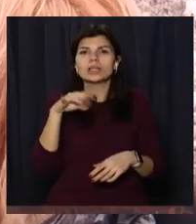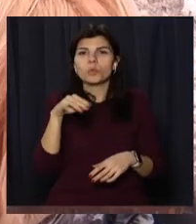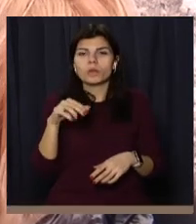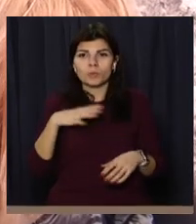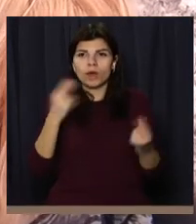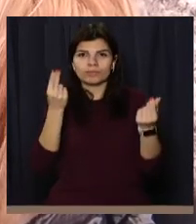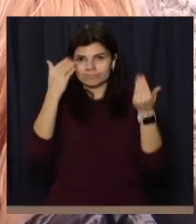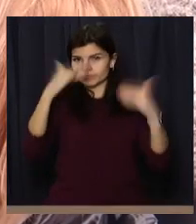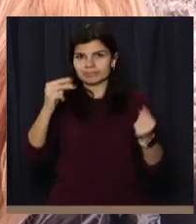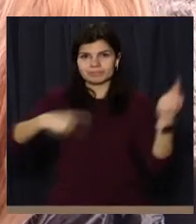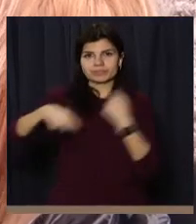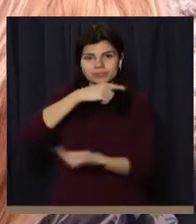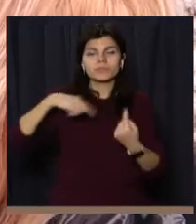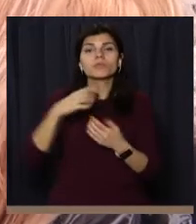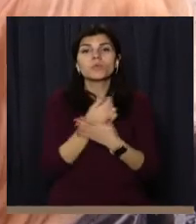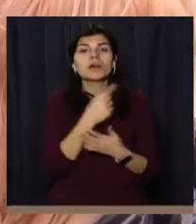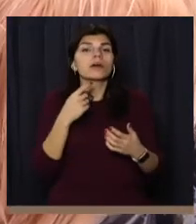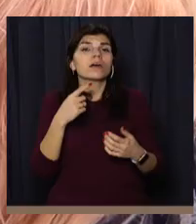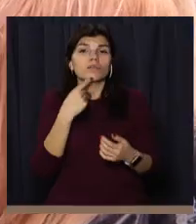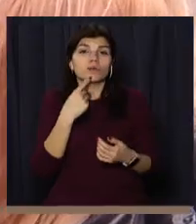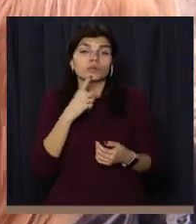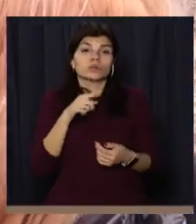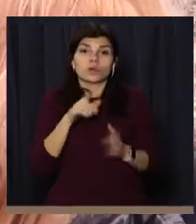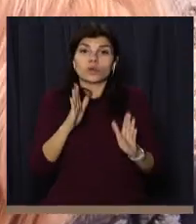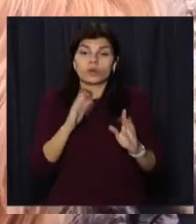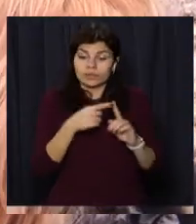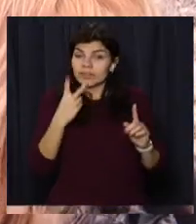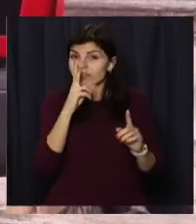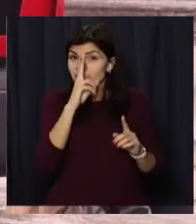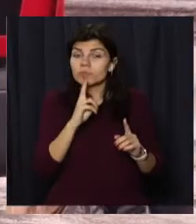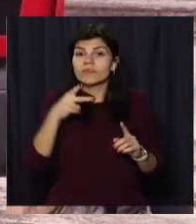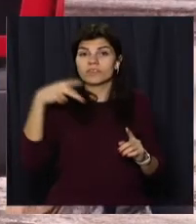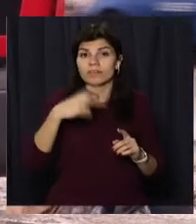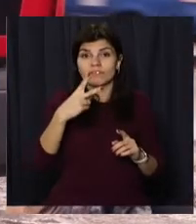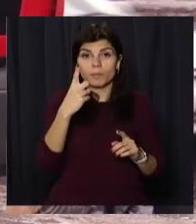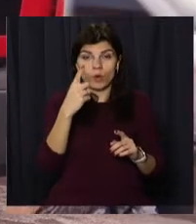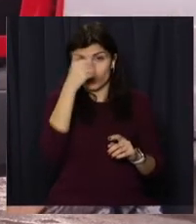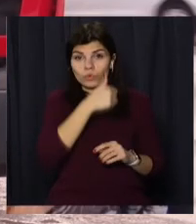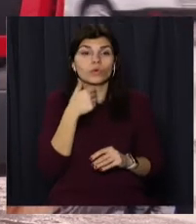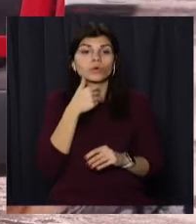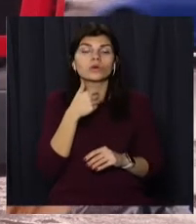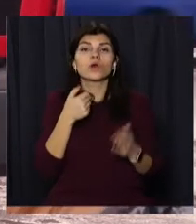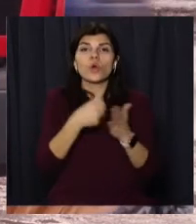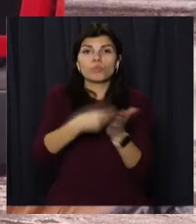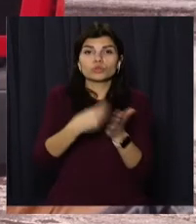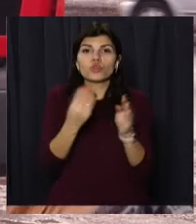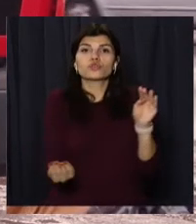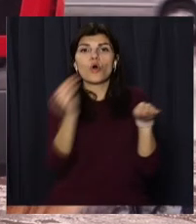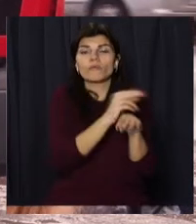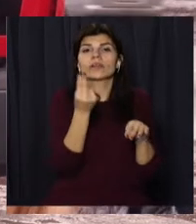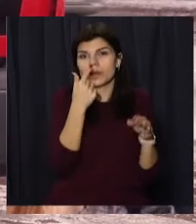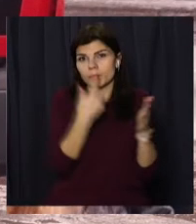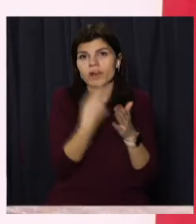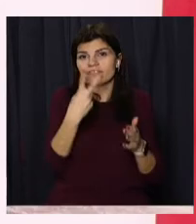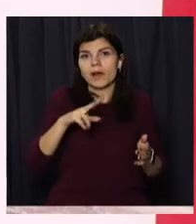листопада 2021-го. В результаті, за інформацією податківців, тільки за два останні місяці 2021 року до бюджету